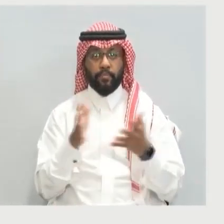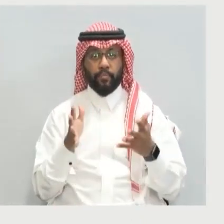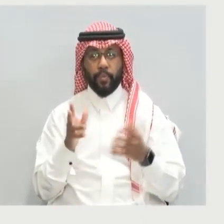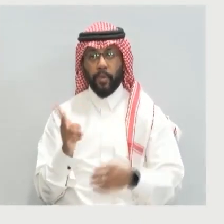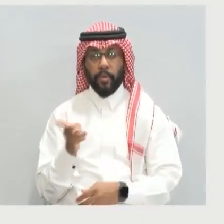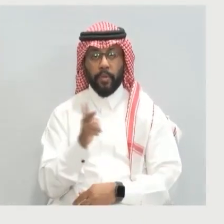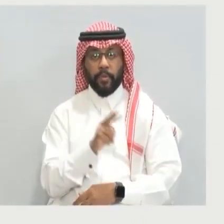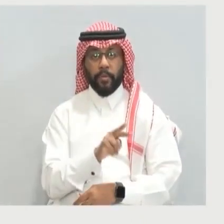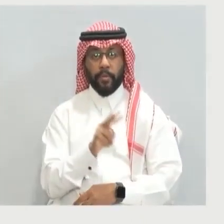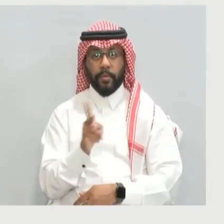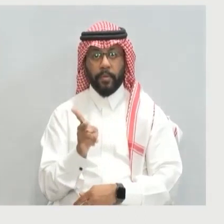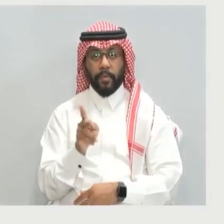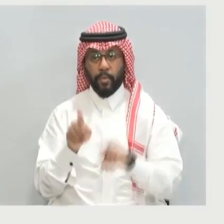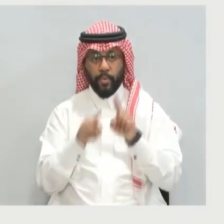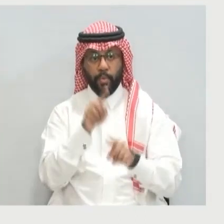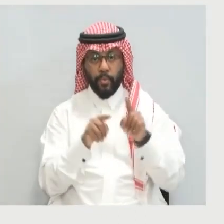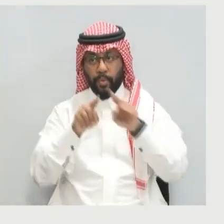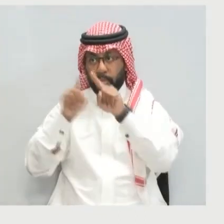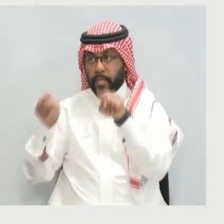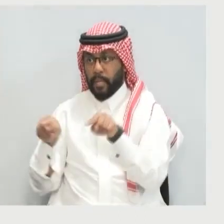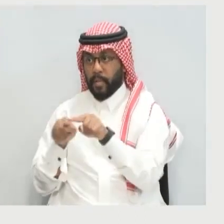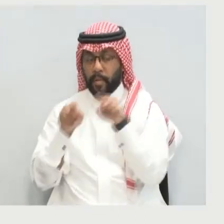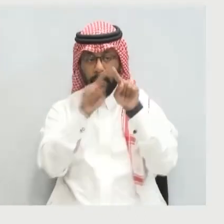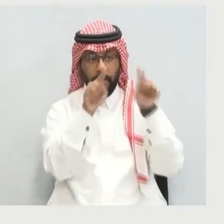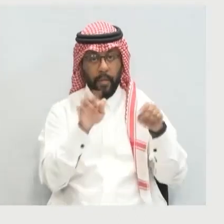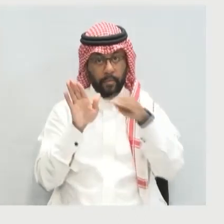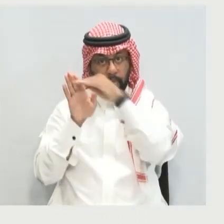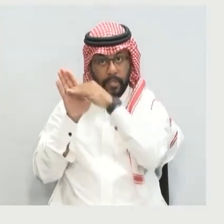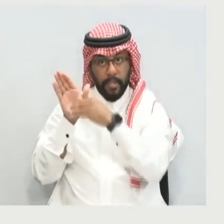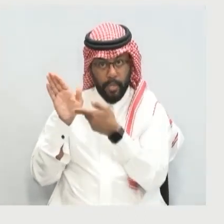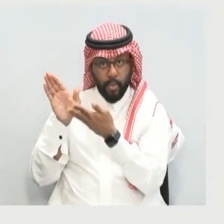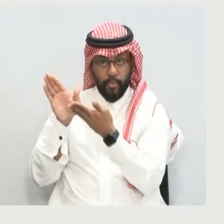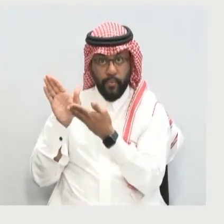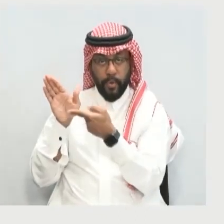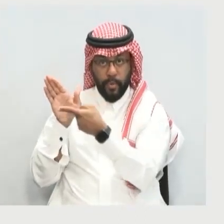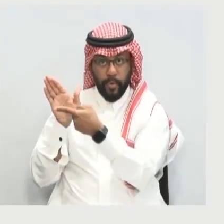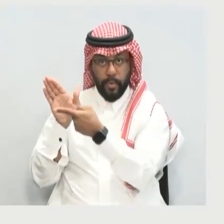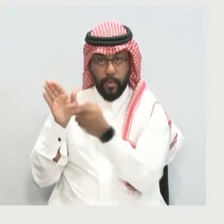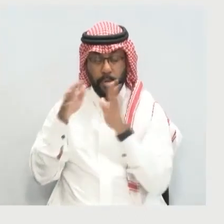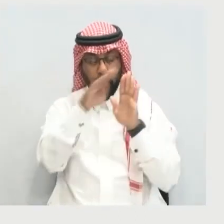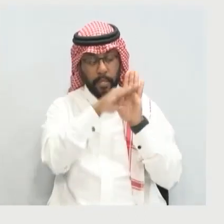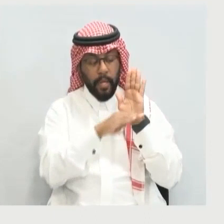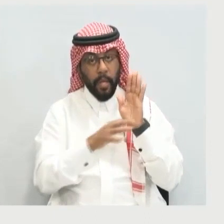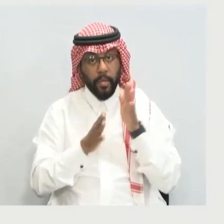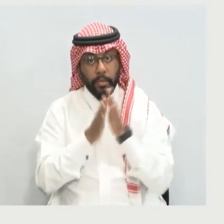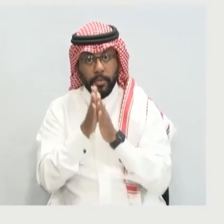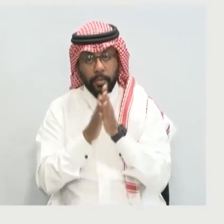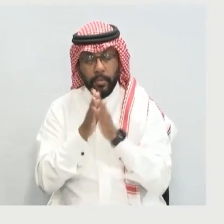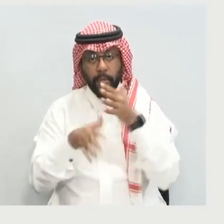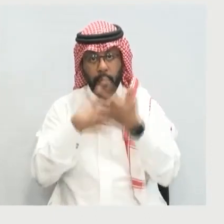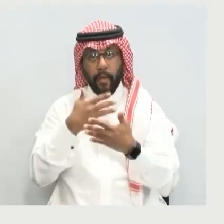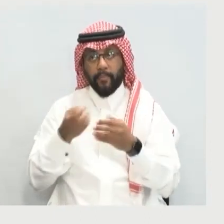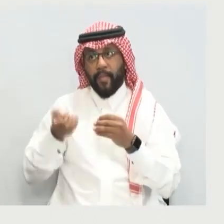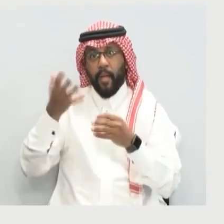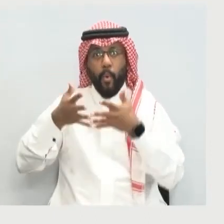التنشيط قارن بين طاقتي التنشيط لاحظ هنا طاقه التنشيط طاقه التنشيط هنا ستكون للنواتج